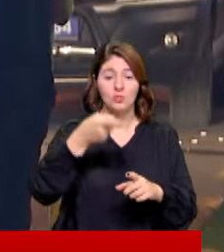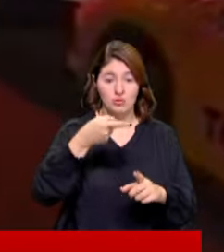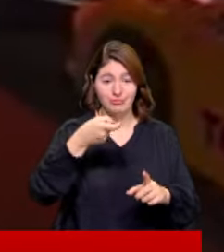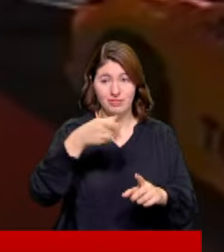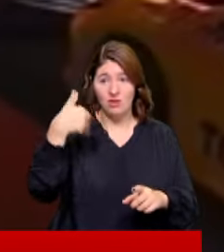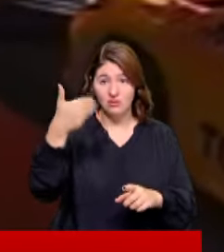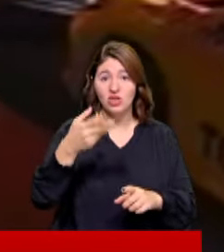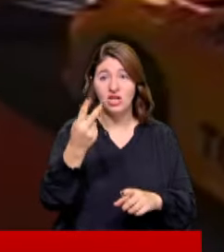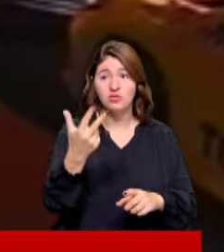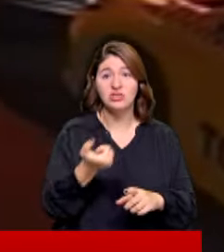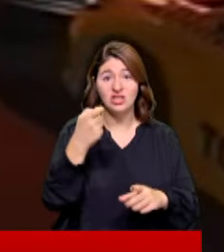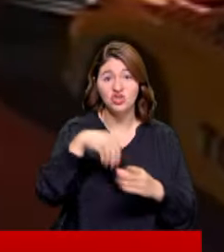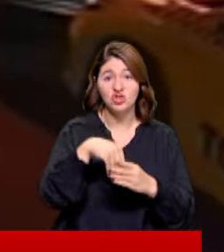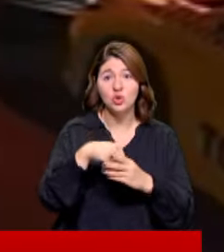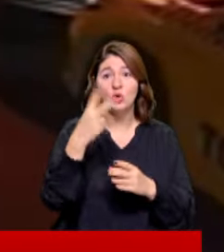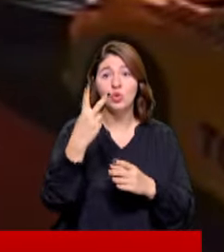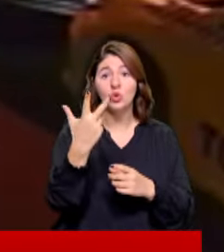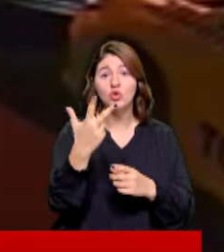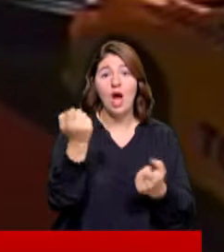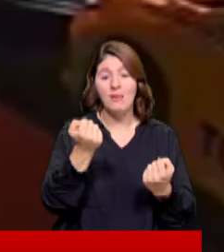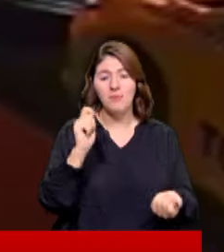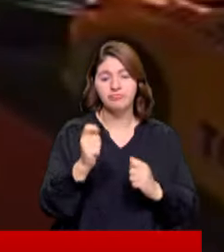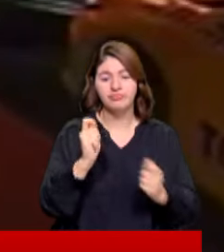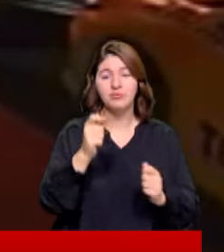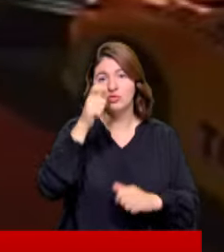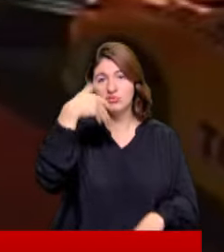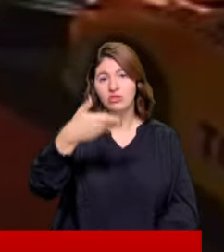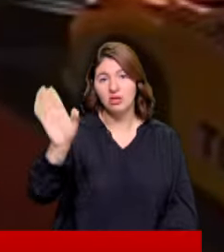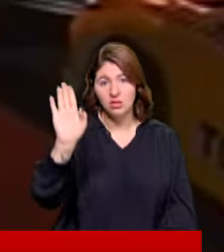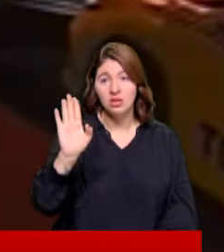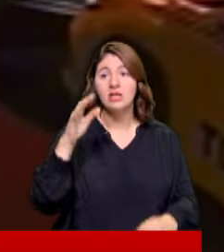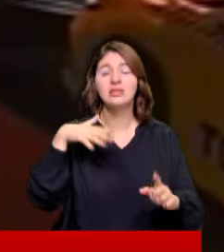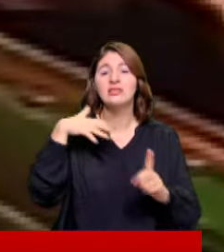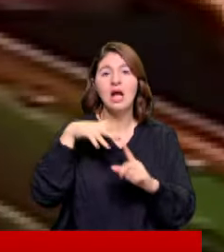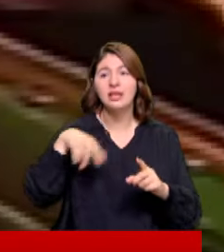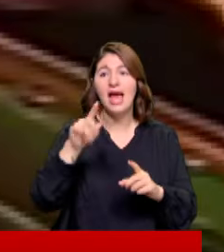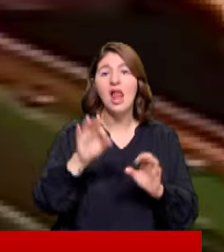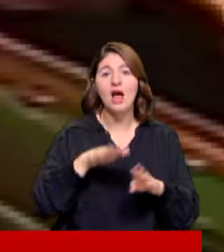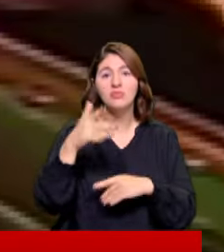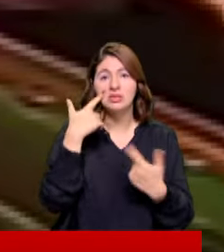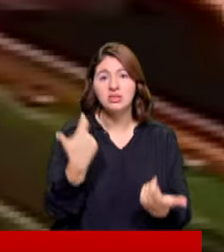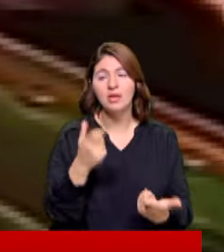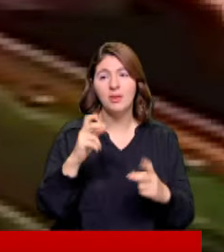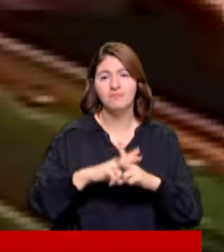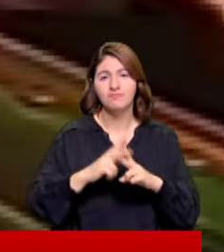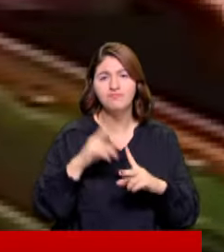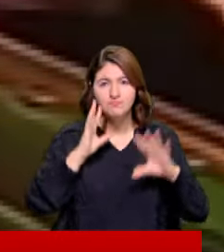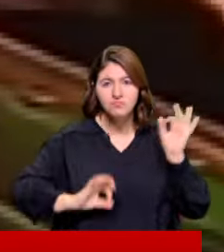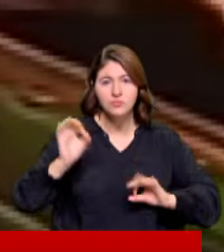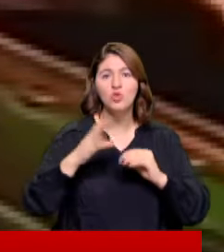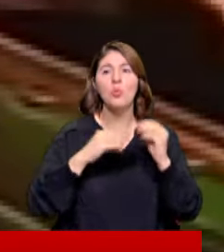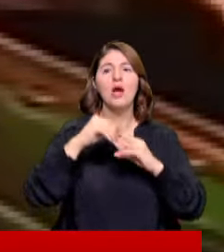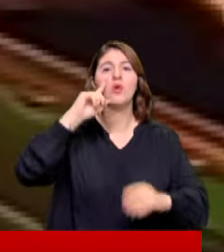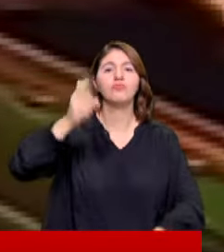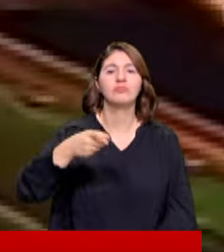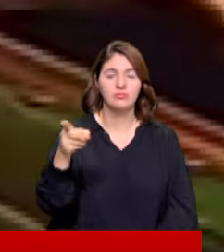sonra 2,5 saat içinde üç araba değiştirip yurt dışına kaçtı. Saldırganların her adımını takip eden emniyet Romanya'da